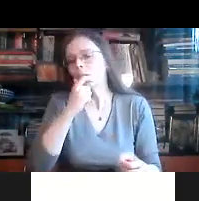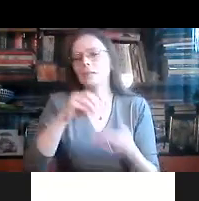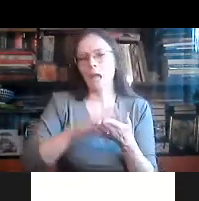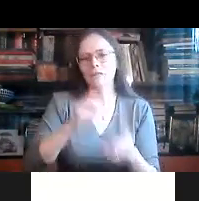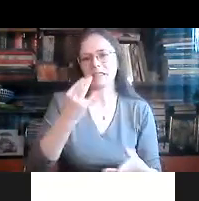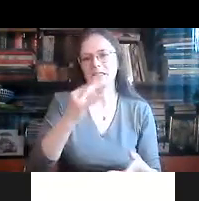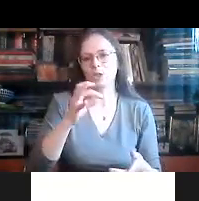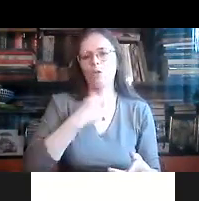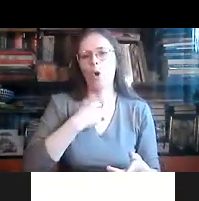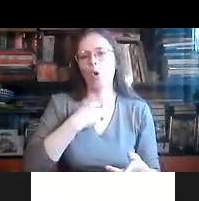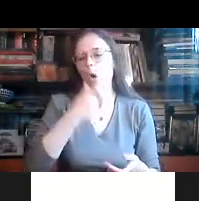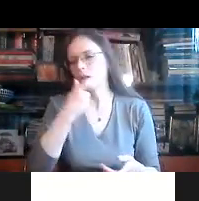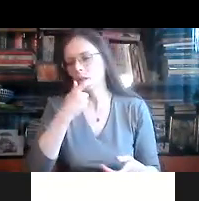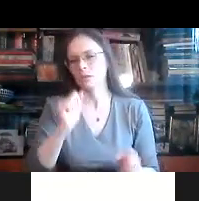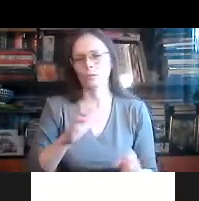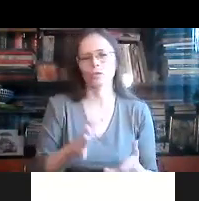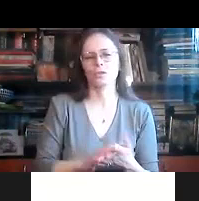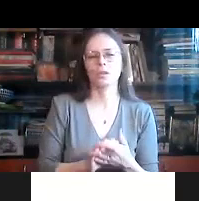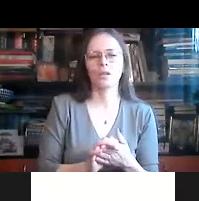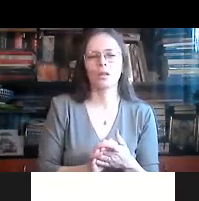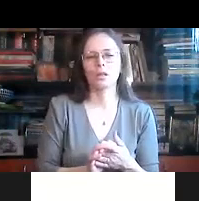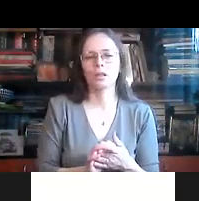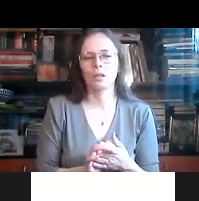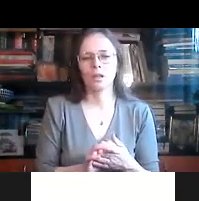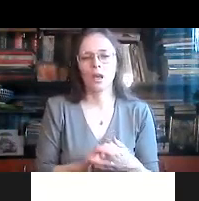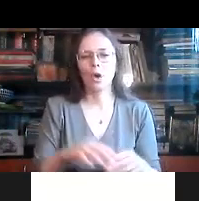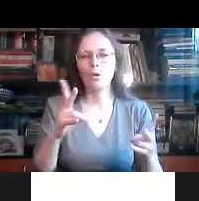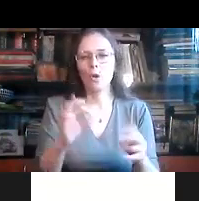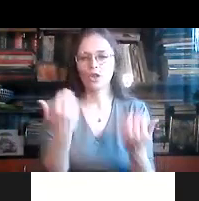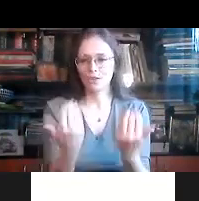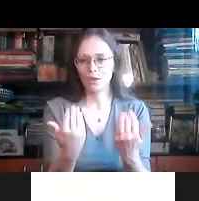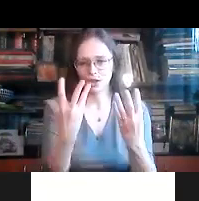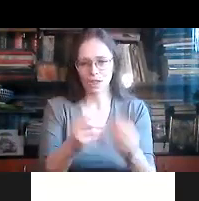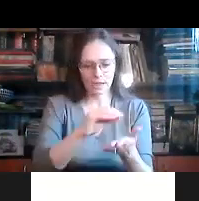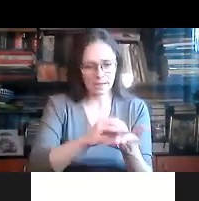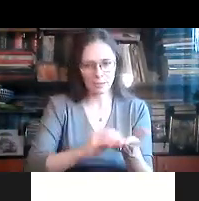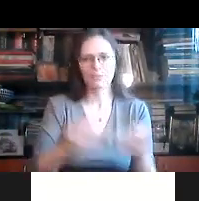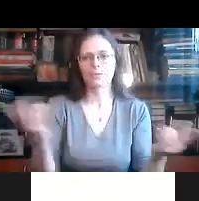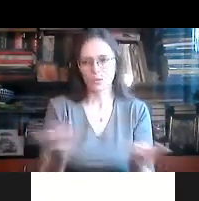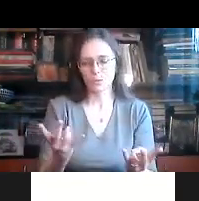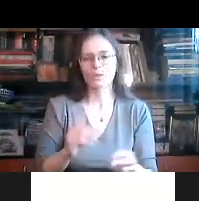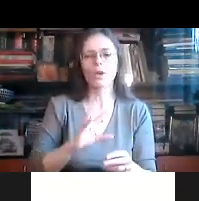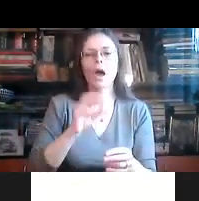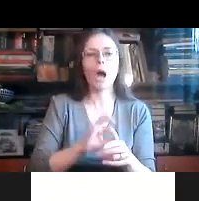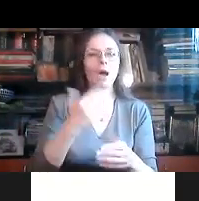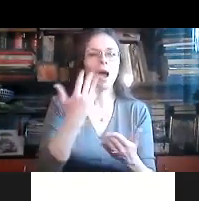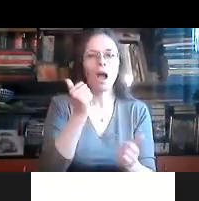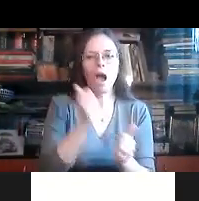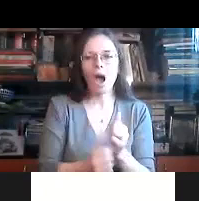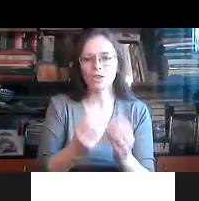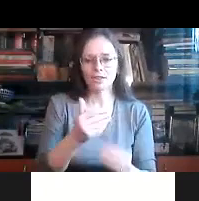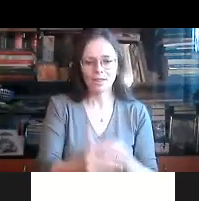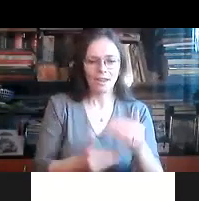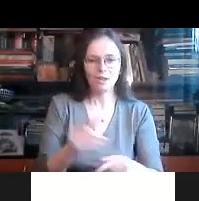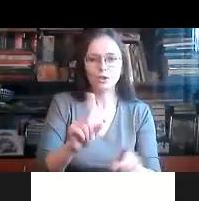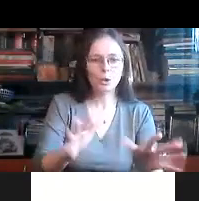там лечились, или, ну, то есть все равно там какие-то переживания. Ну, и это же везде по-разному, да, то есть там, мне